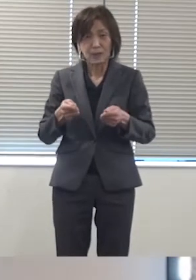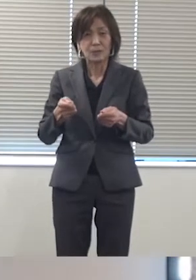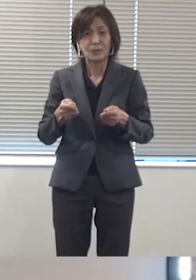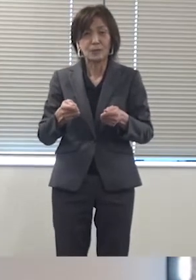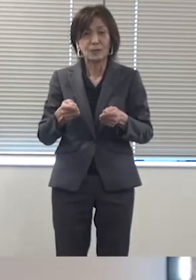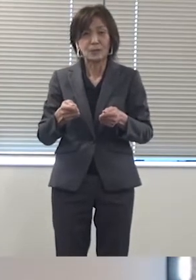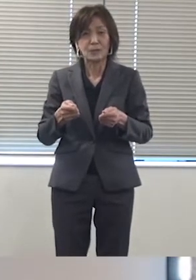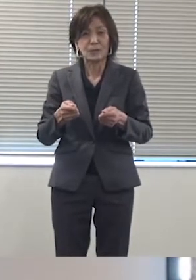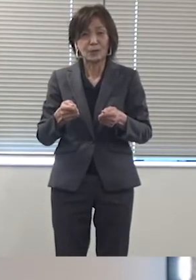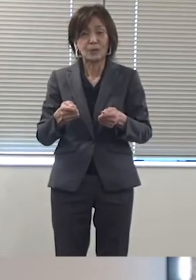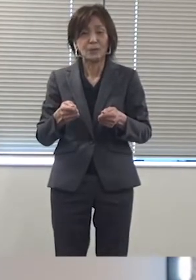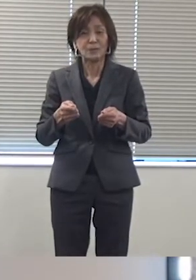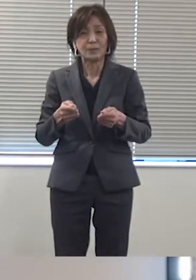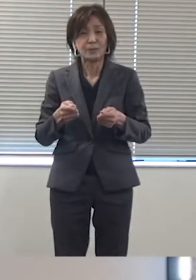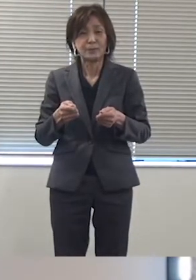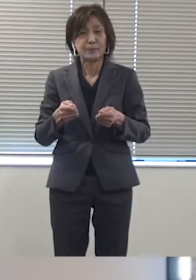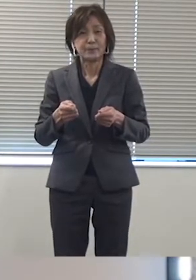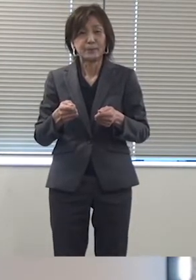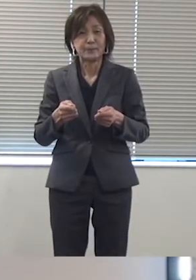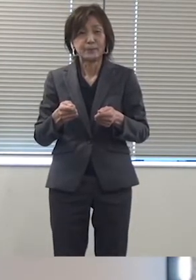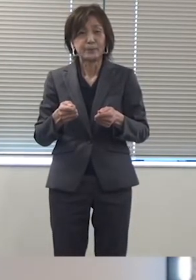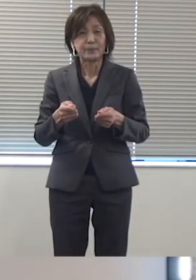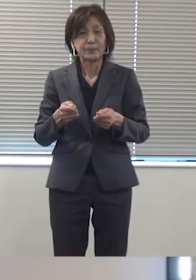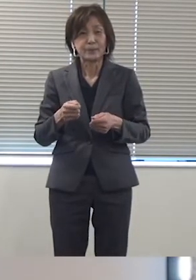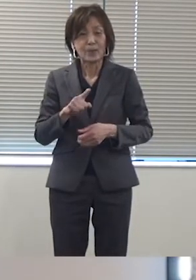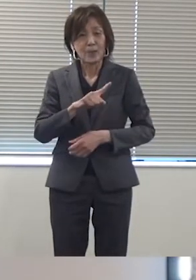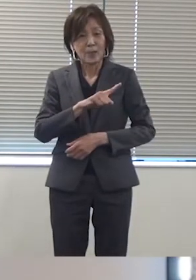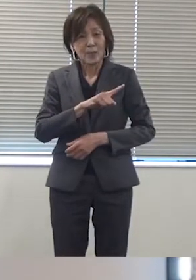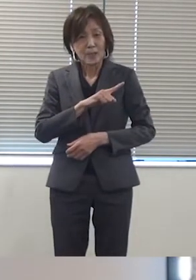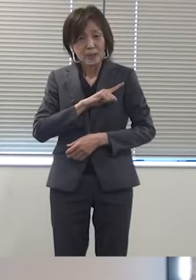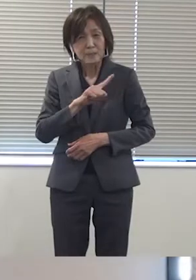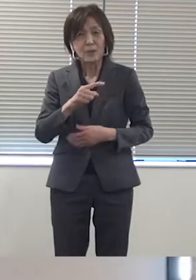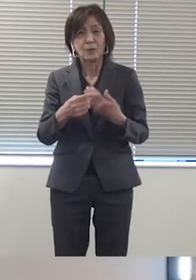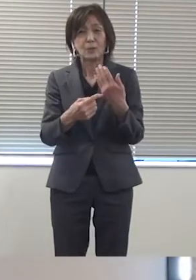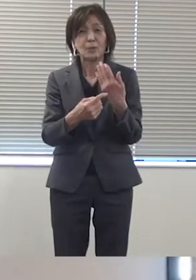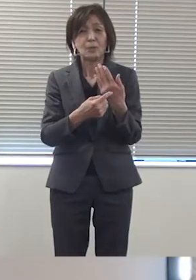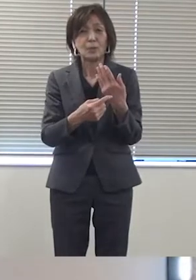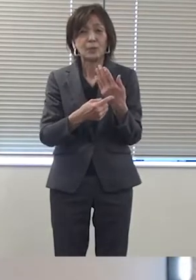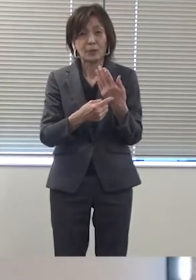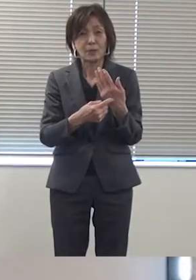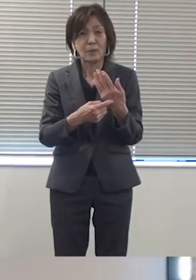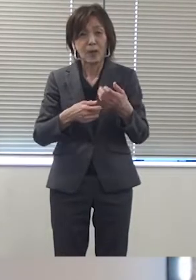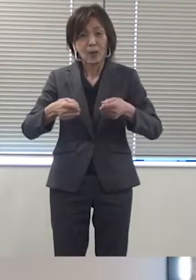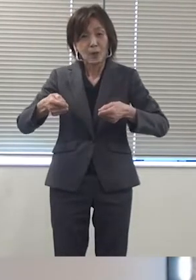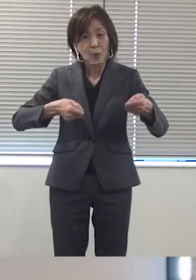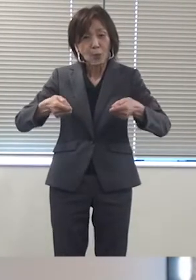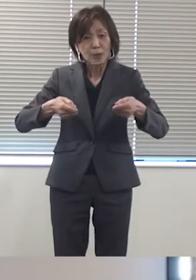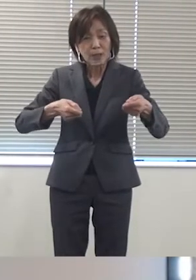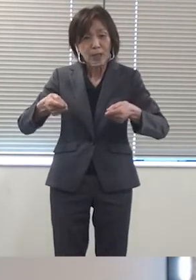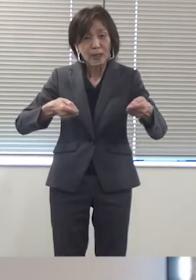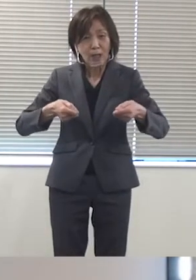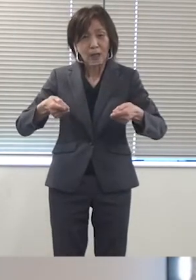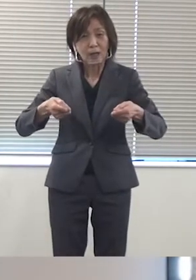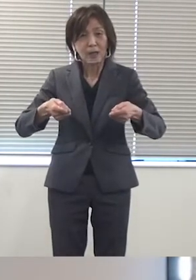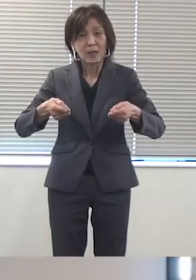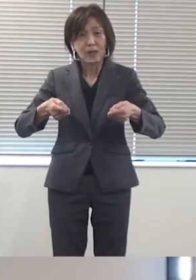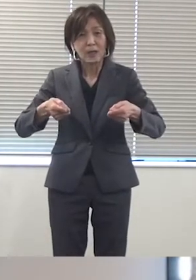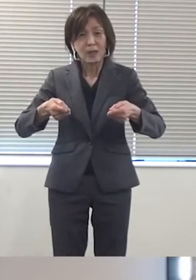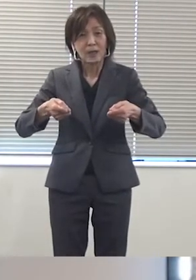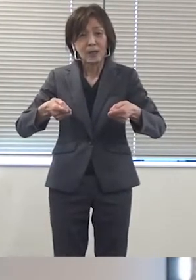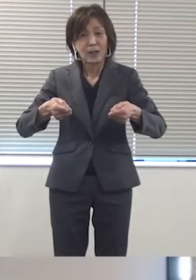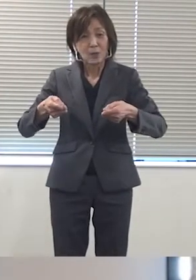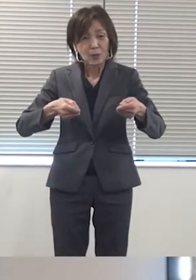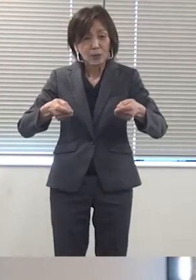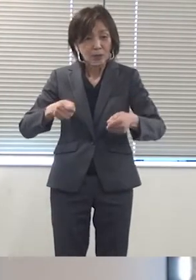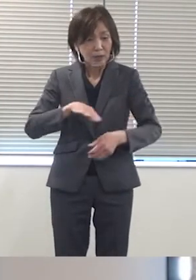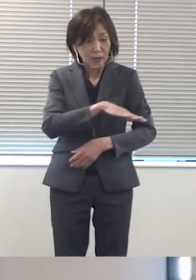ね。そこで現場を回す。でコーディネーターがなかなか きちっと揃わないので、そこがうまくいかないと混乱するので、